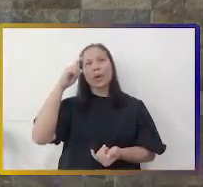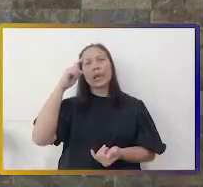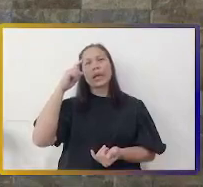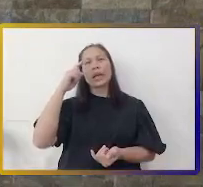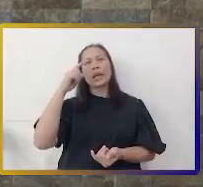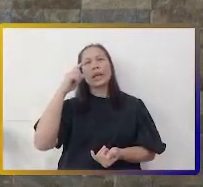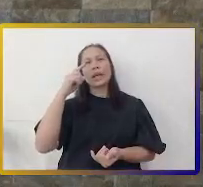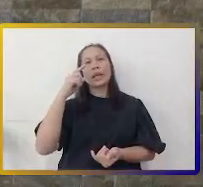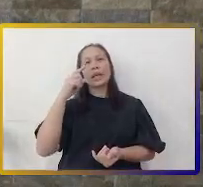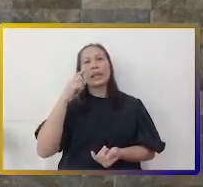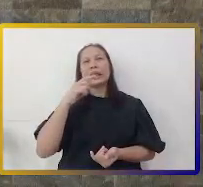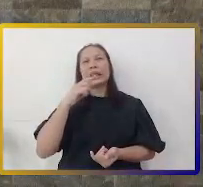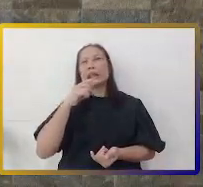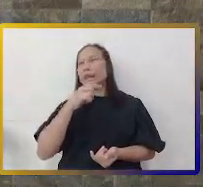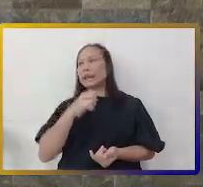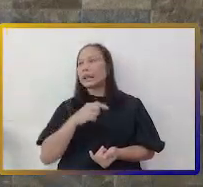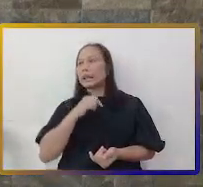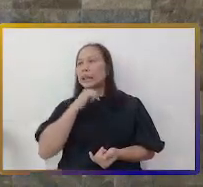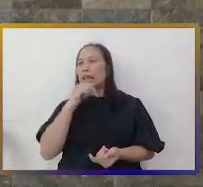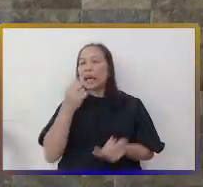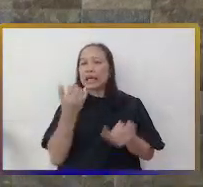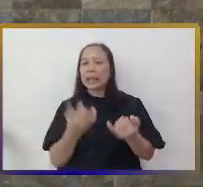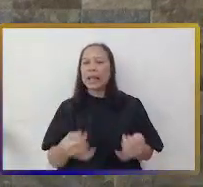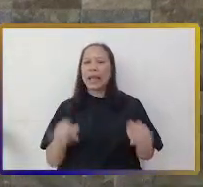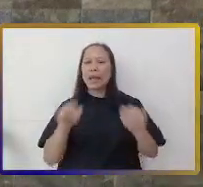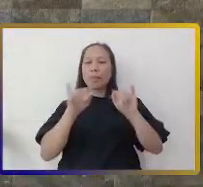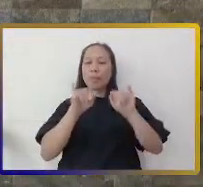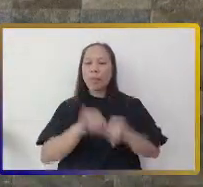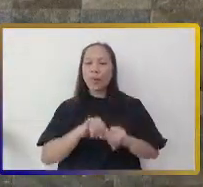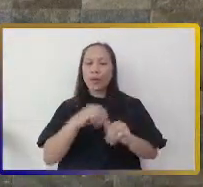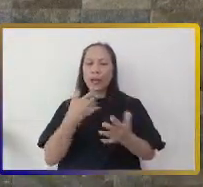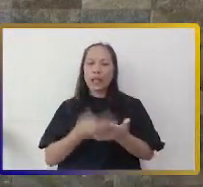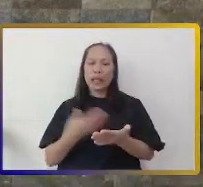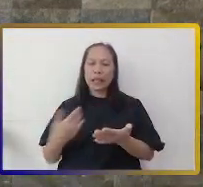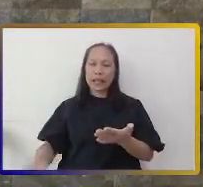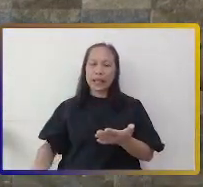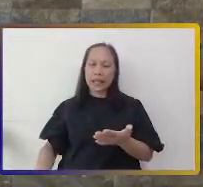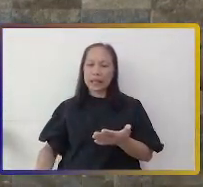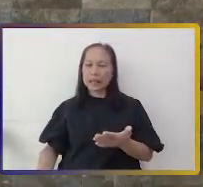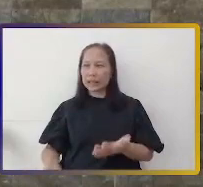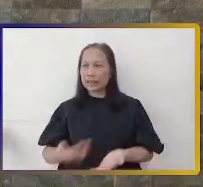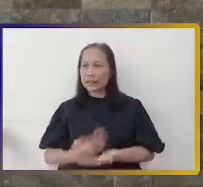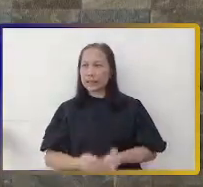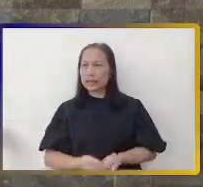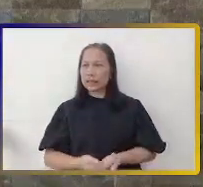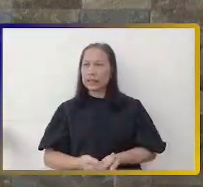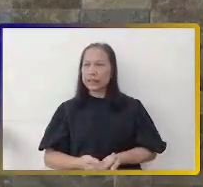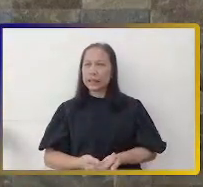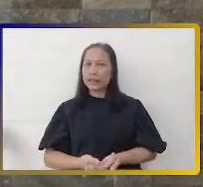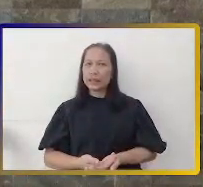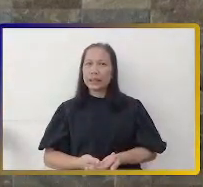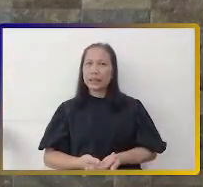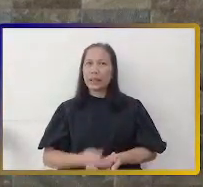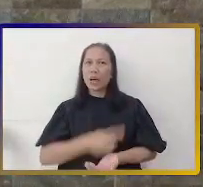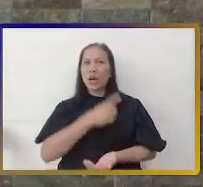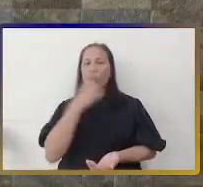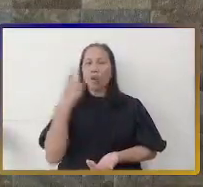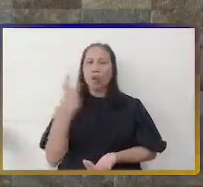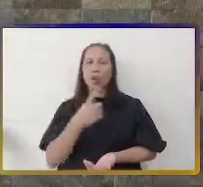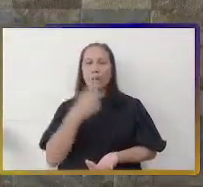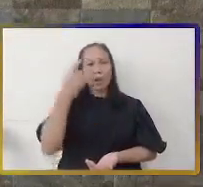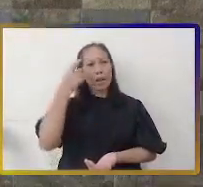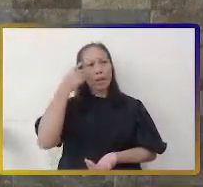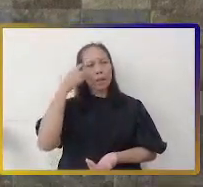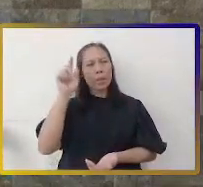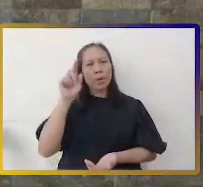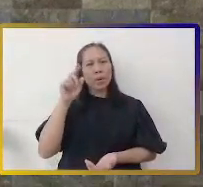Anong ibig k sabihin things that sustains the physical needs ano ang